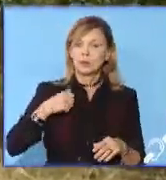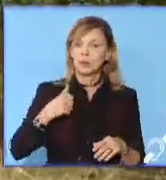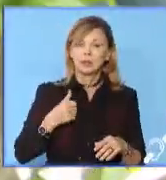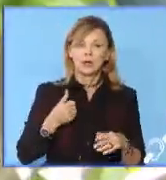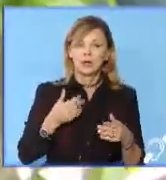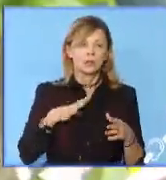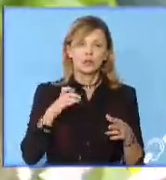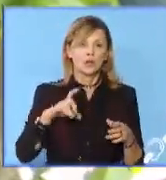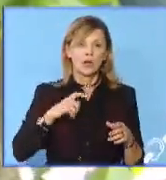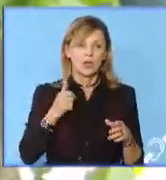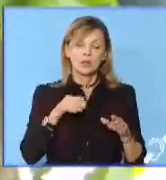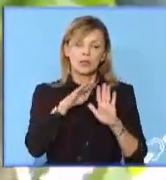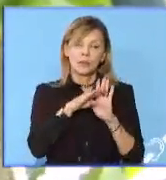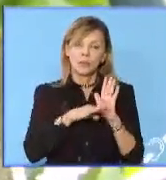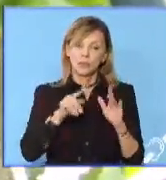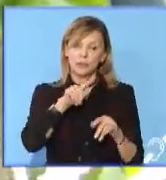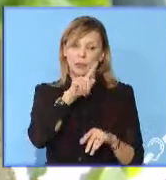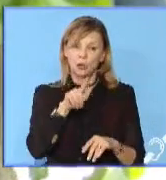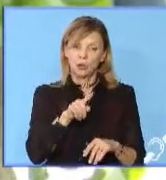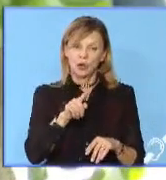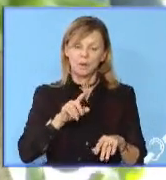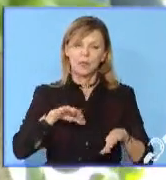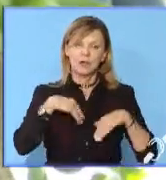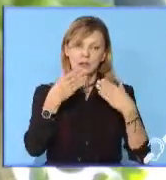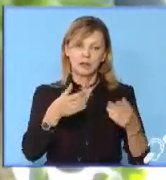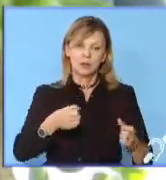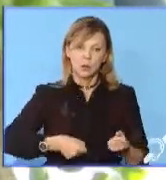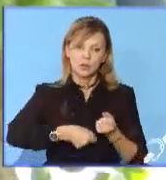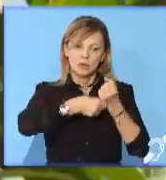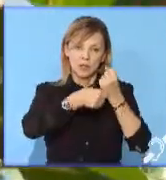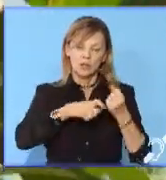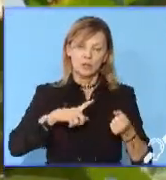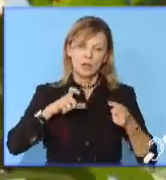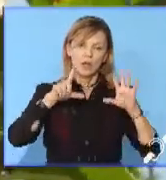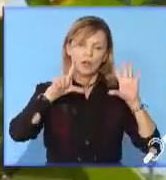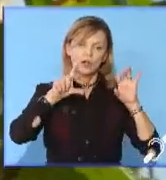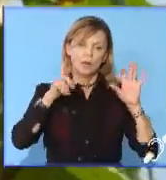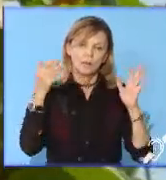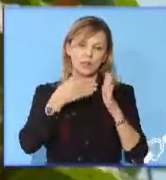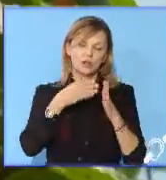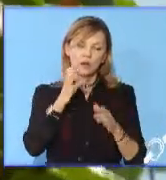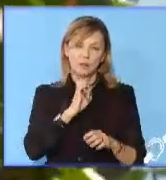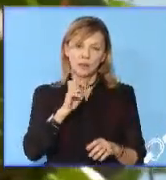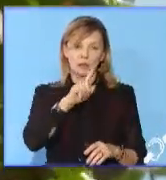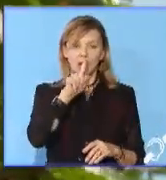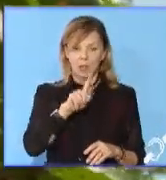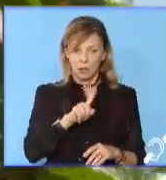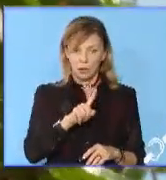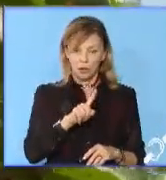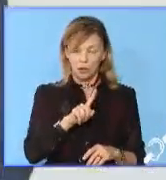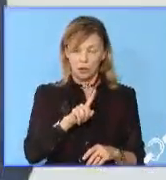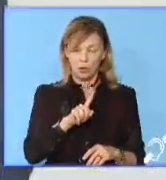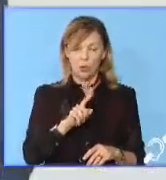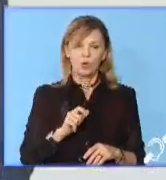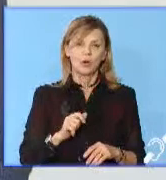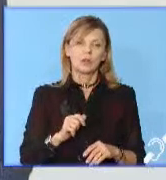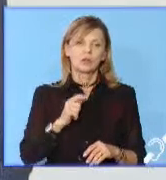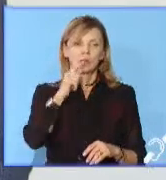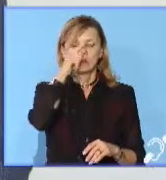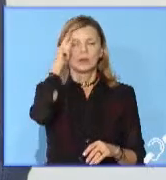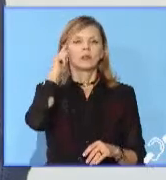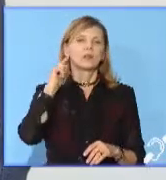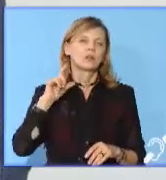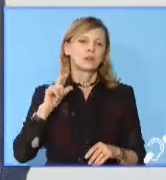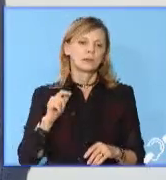că pentru tineri se poate da un sprijin public de 70.000 de euro, un sprijin, rata fiind de 100%, și